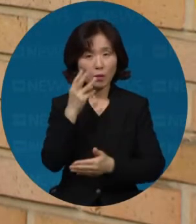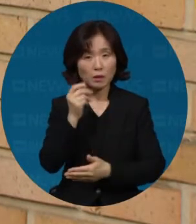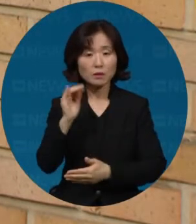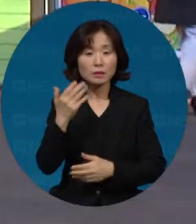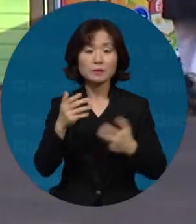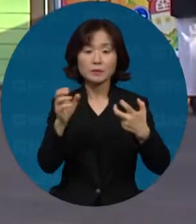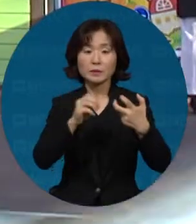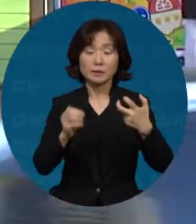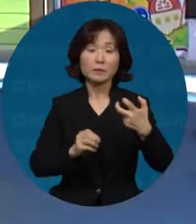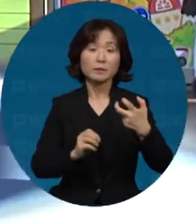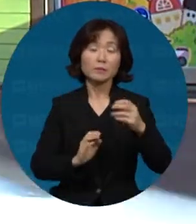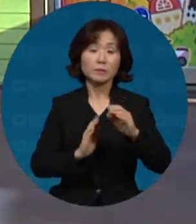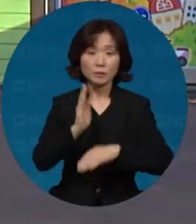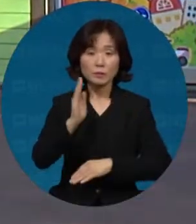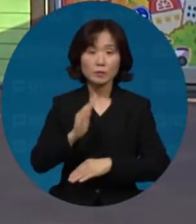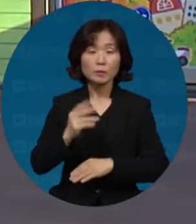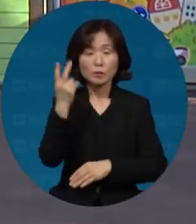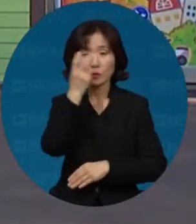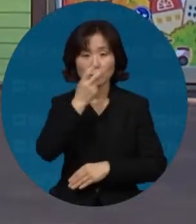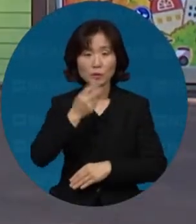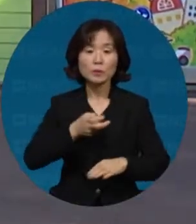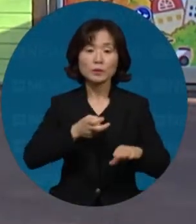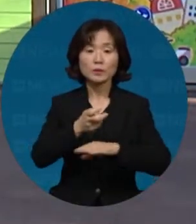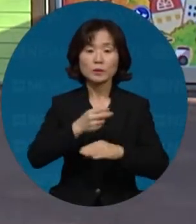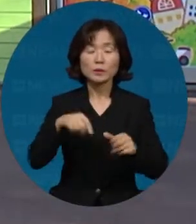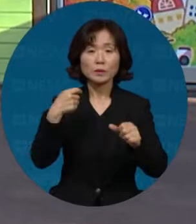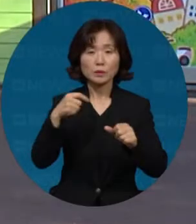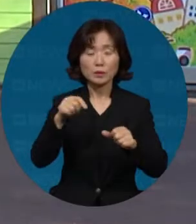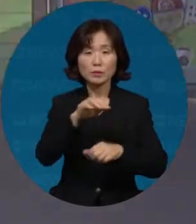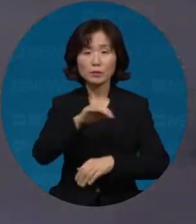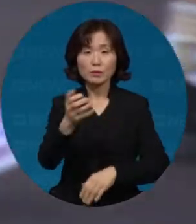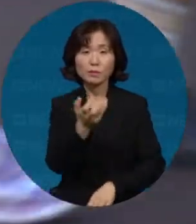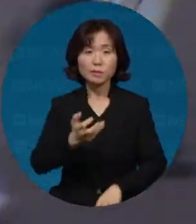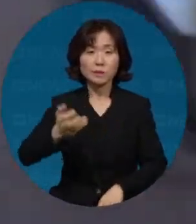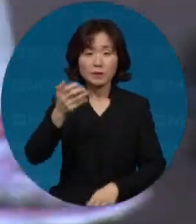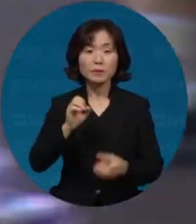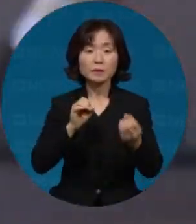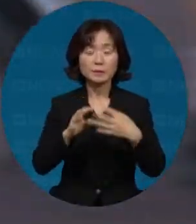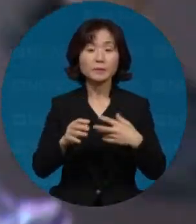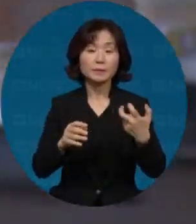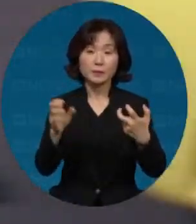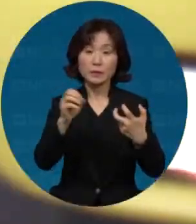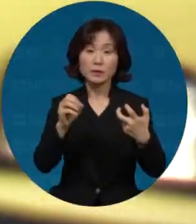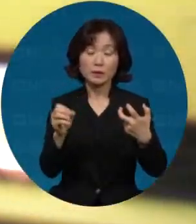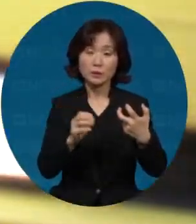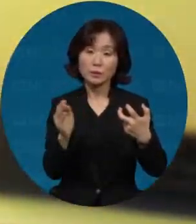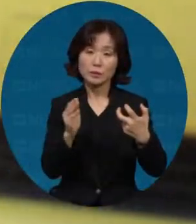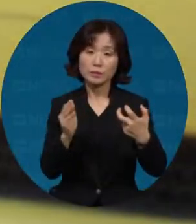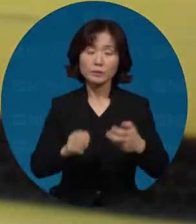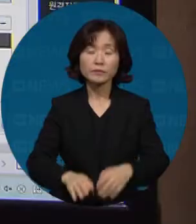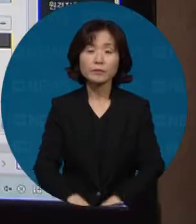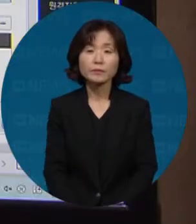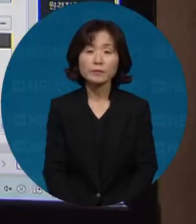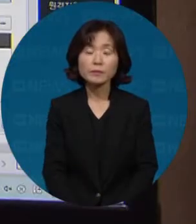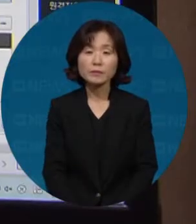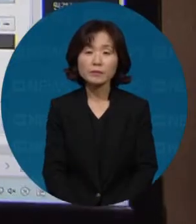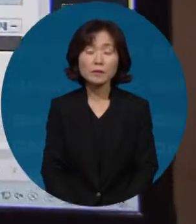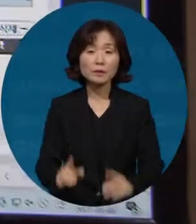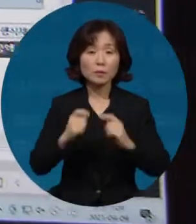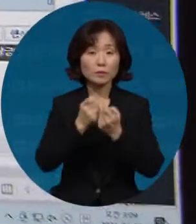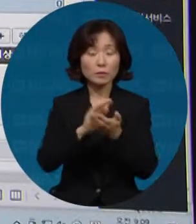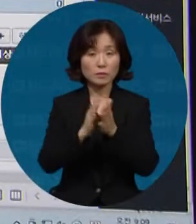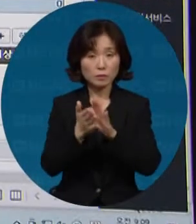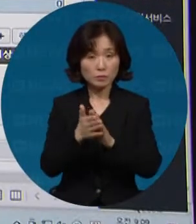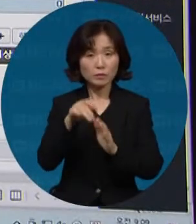가 넘었고 돌봄과 통합 등 교육의 질이 높아졌다 5 답하다 뿌 모두 70% 에 육박해 씁니다 사립유치원